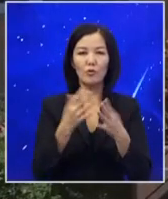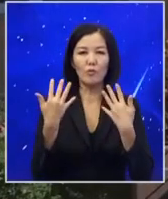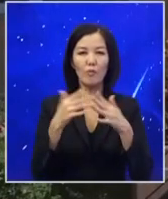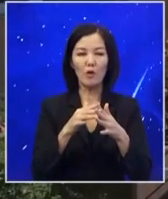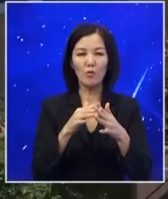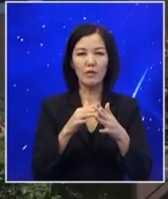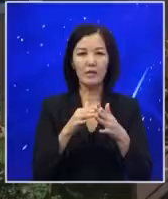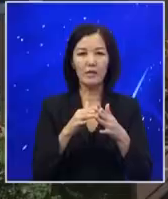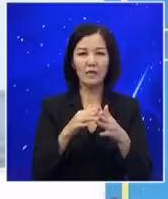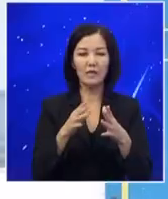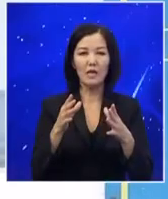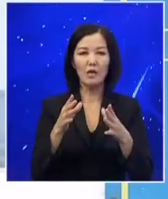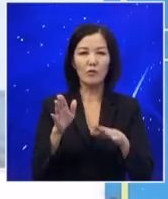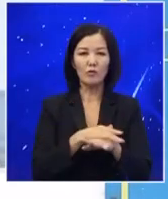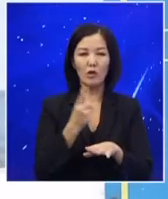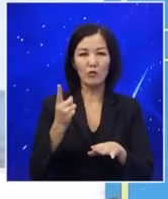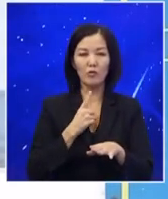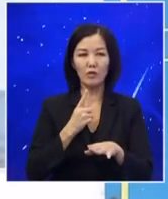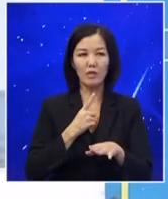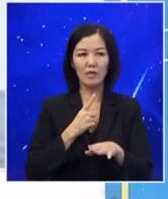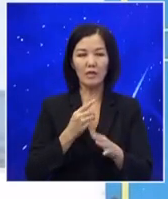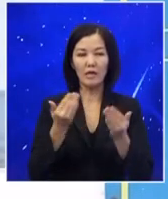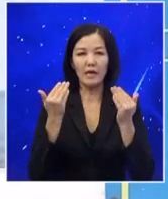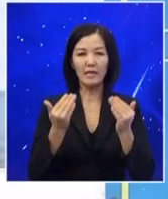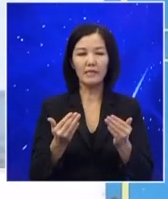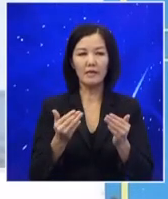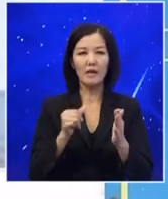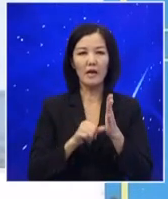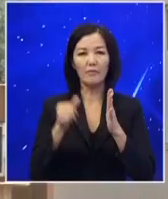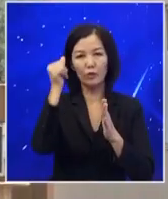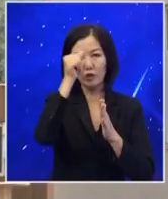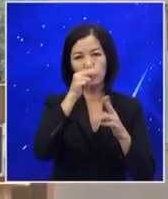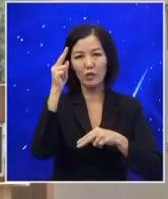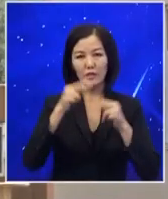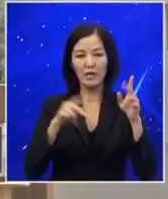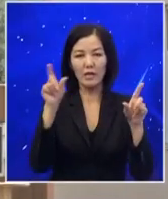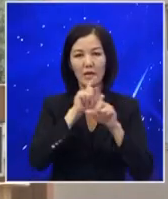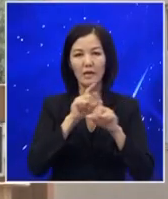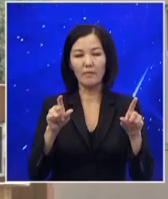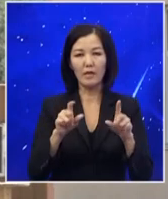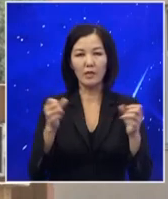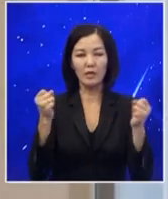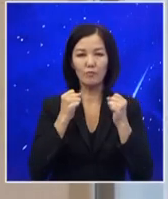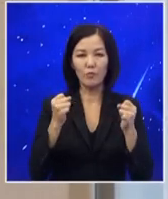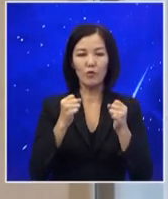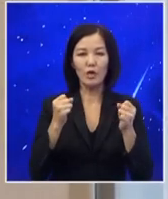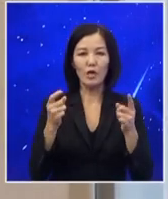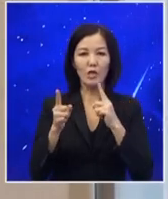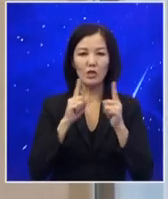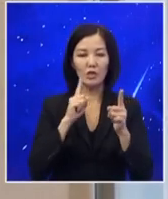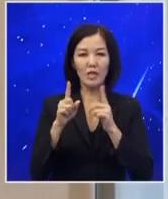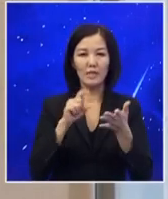ақша шуын шашқан еді. Алайда бір кем дүние дерсіз. 60-шы жылдары салынған ғимаратта спорт пен жиналыс залы